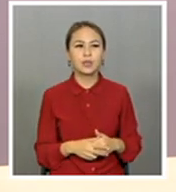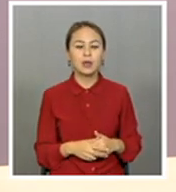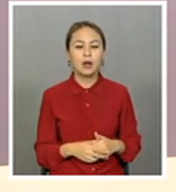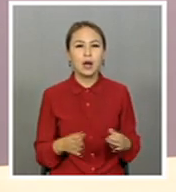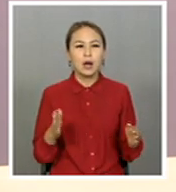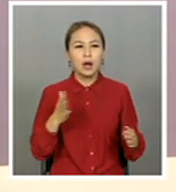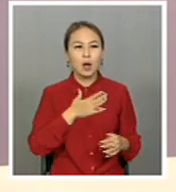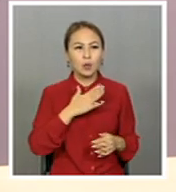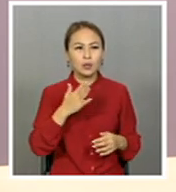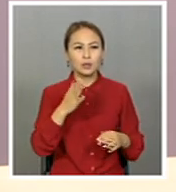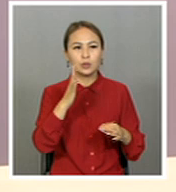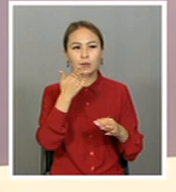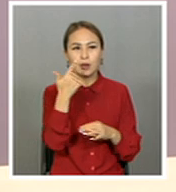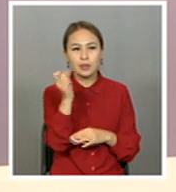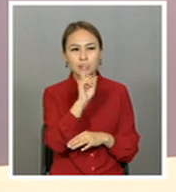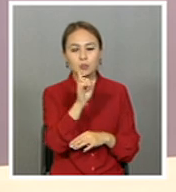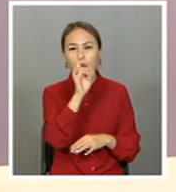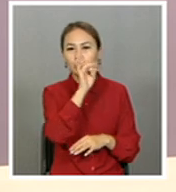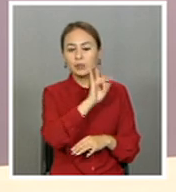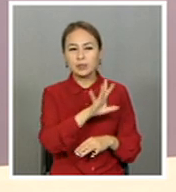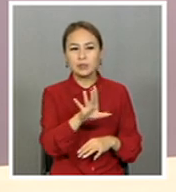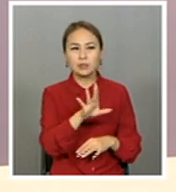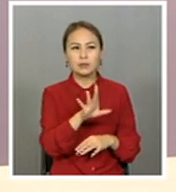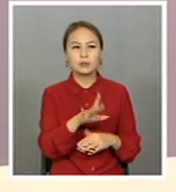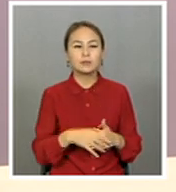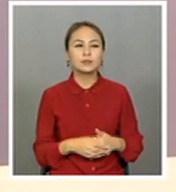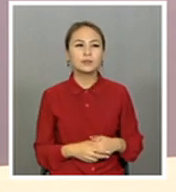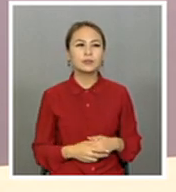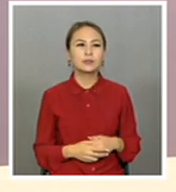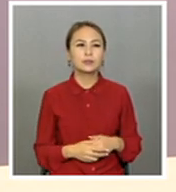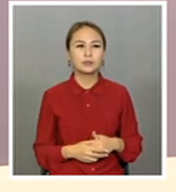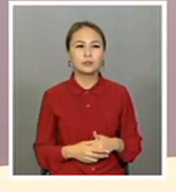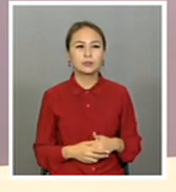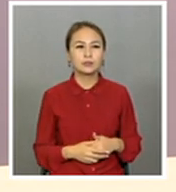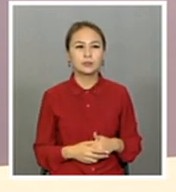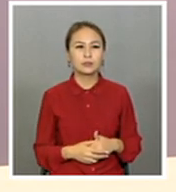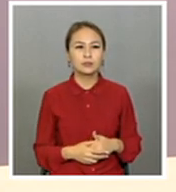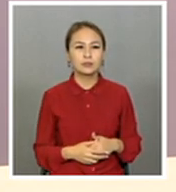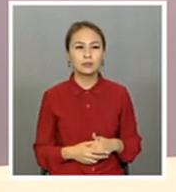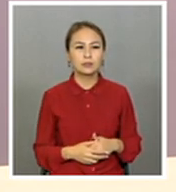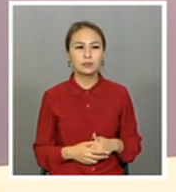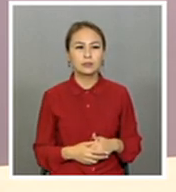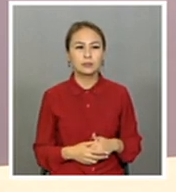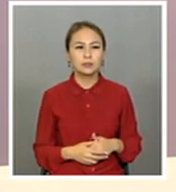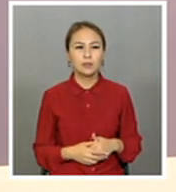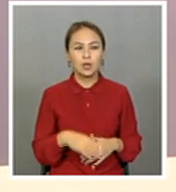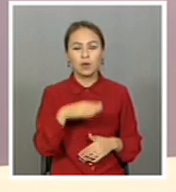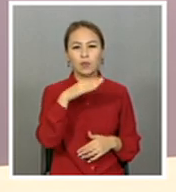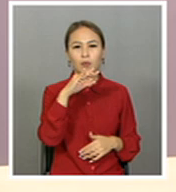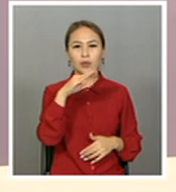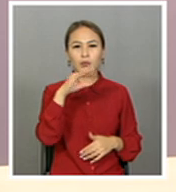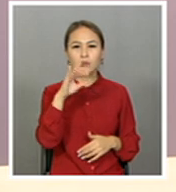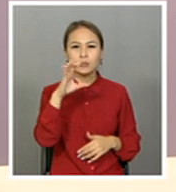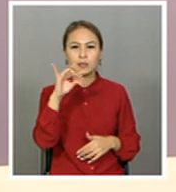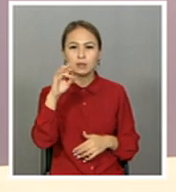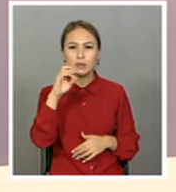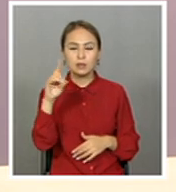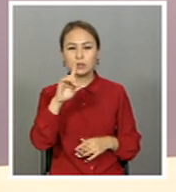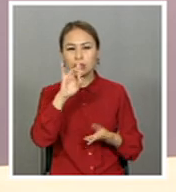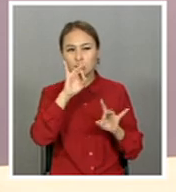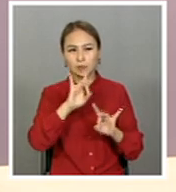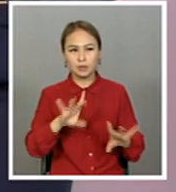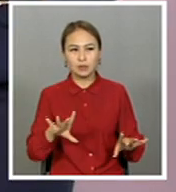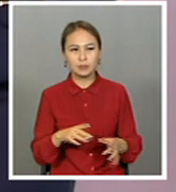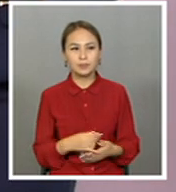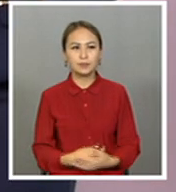Ауада көмірқышқыл газ болмаса, онда фотосинтез үдерісі жүрмес